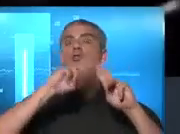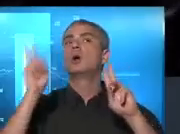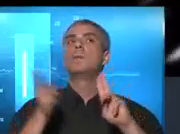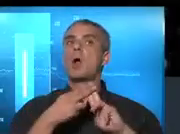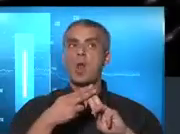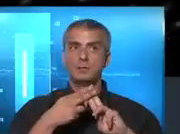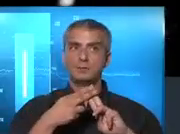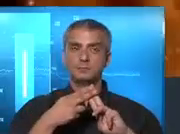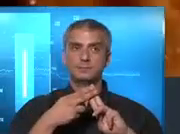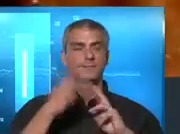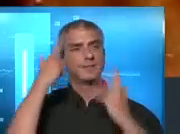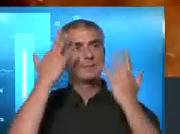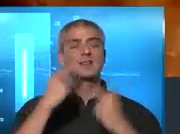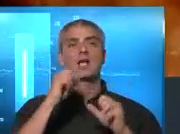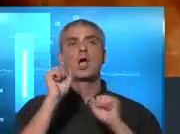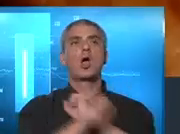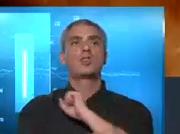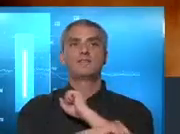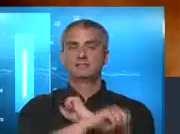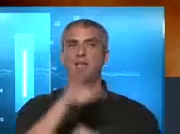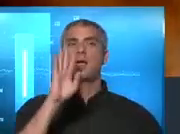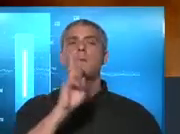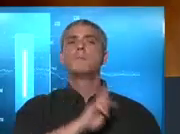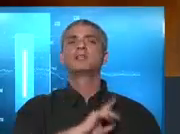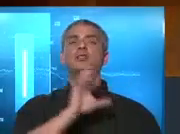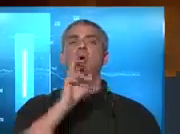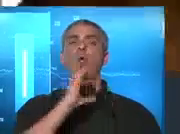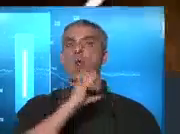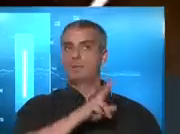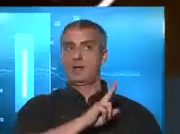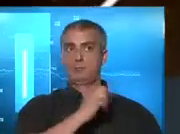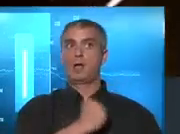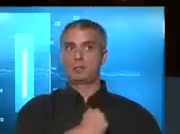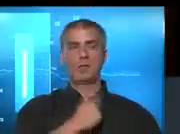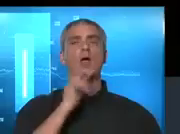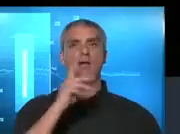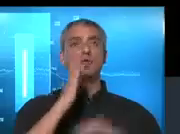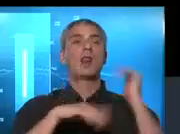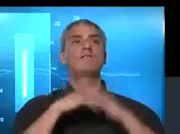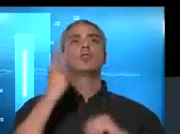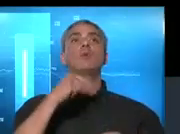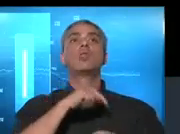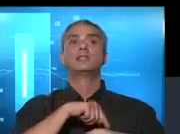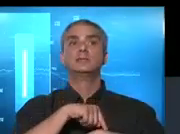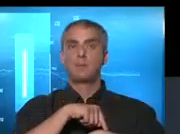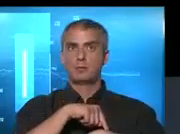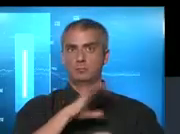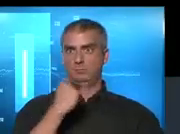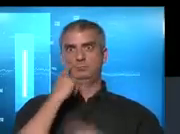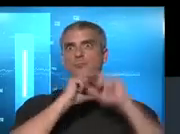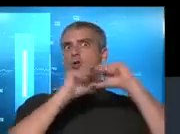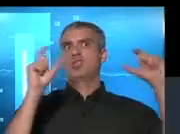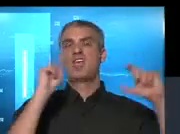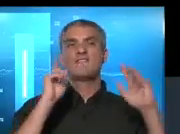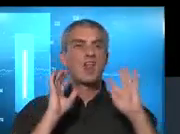העולם. מתמטיקאי מאוניברסיטת בריטיש קולומביה שבקנדה טענו כי ניתן לבנות מכונת זמן. הכותרות היו מרשימות,